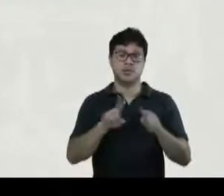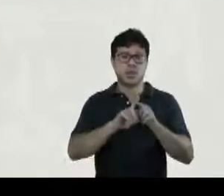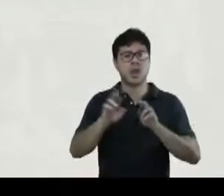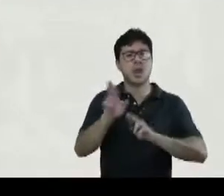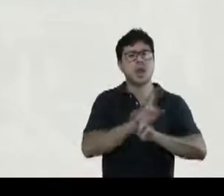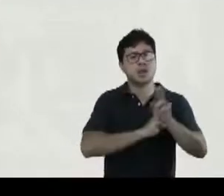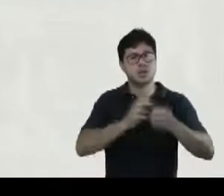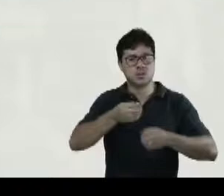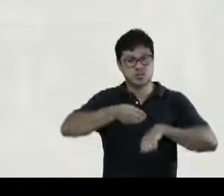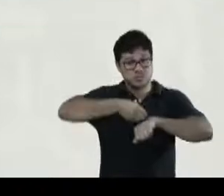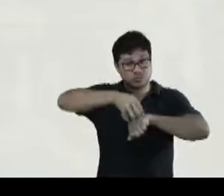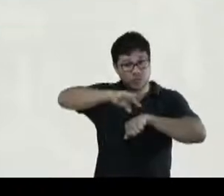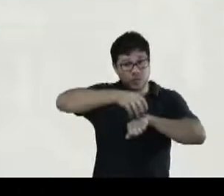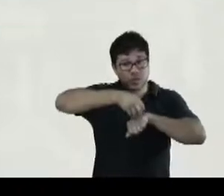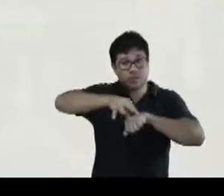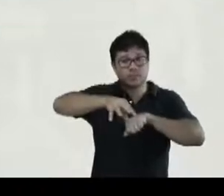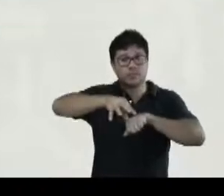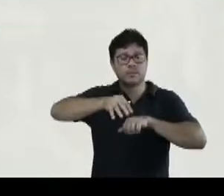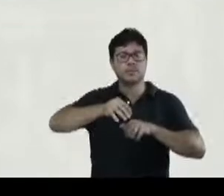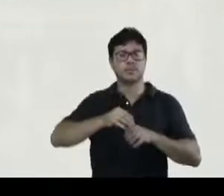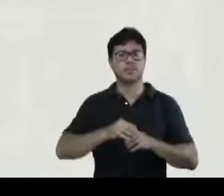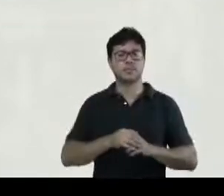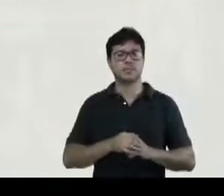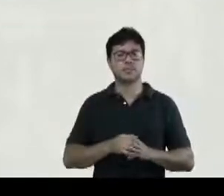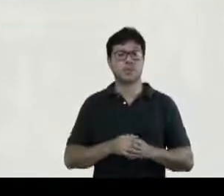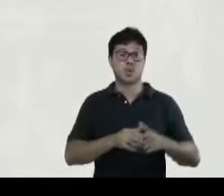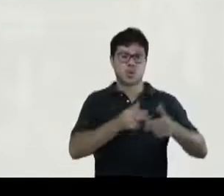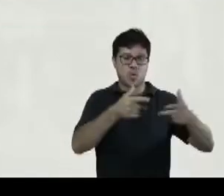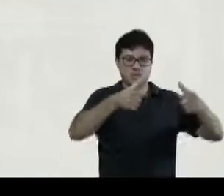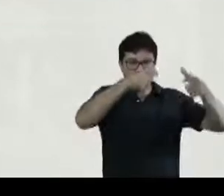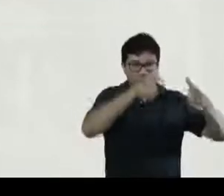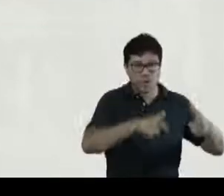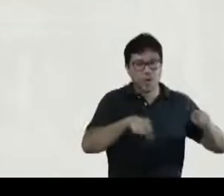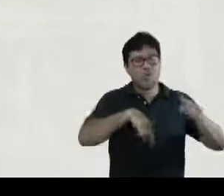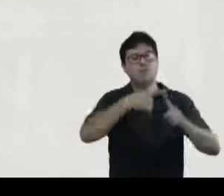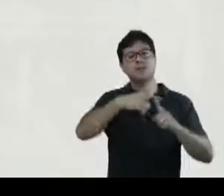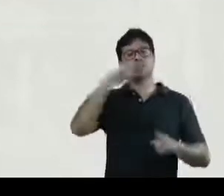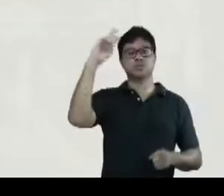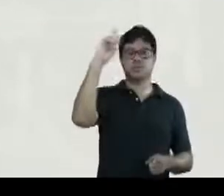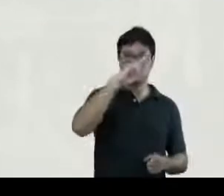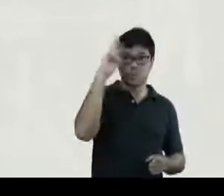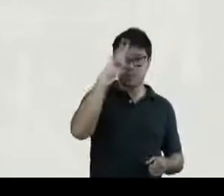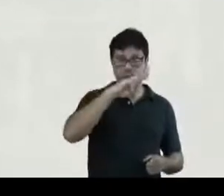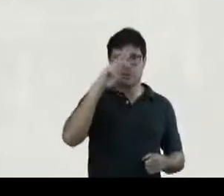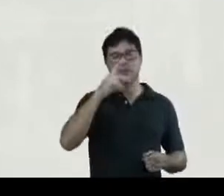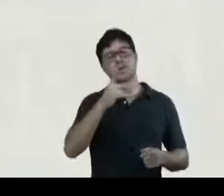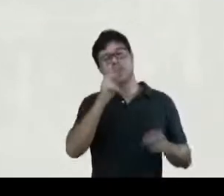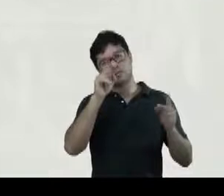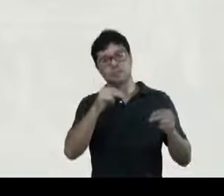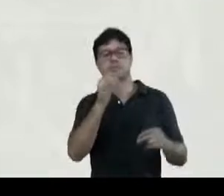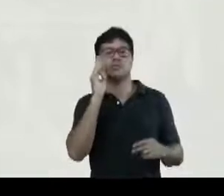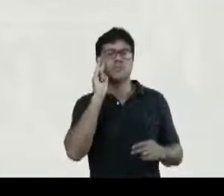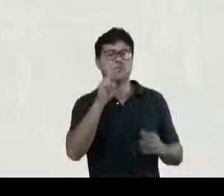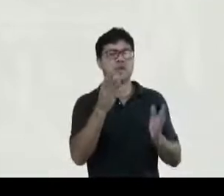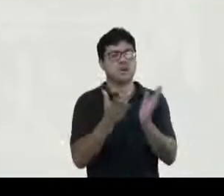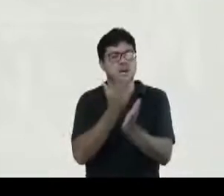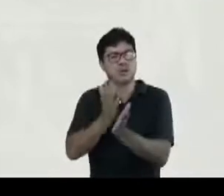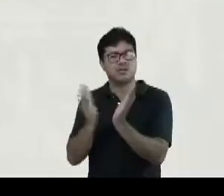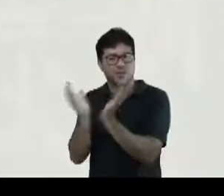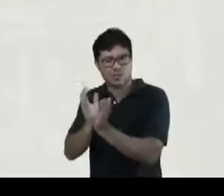auch verlorenen Büchern zeigen, sind wieder neu von Interesse. Die naturwissenschaftlich